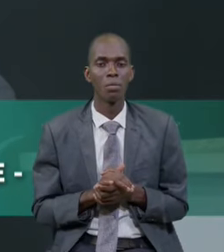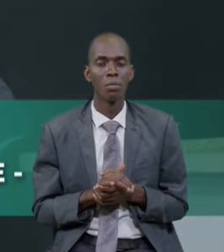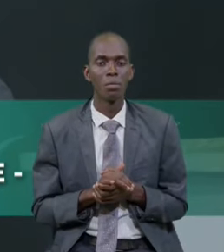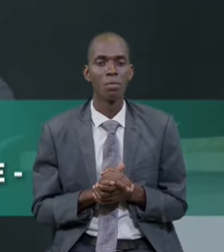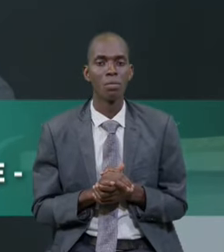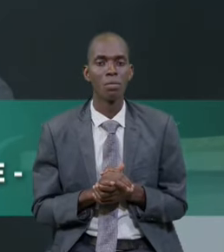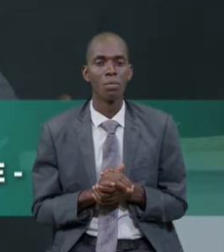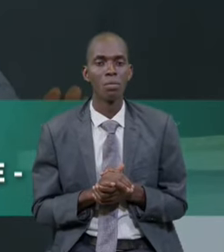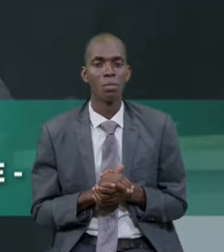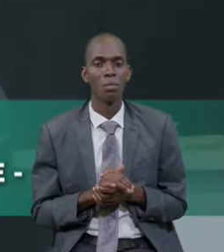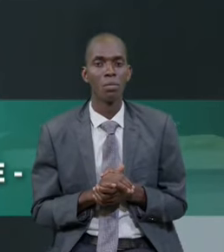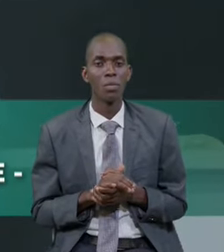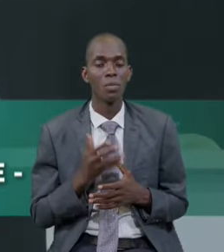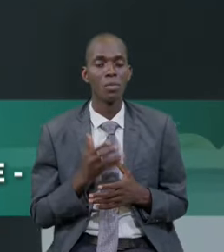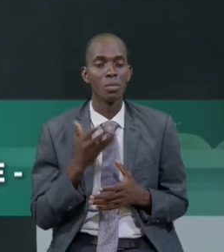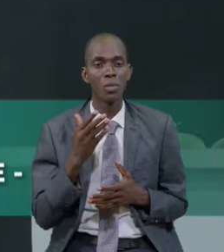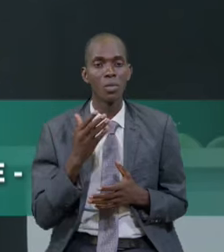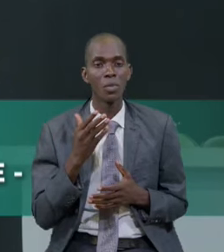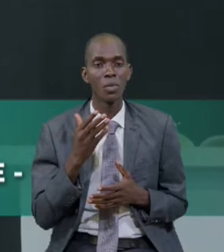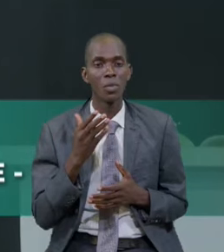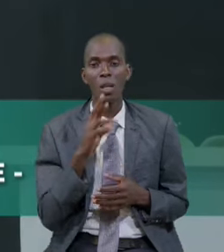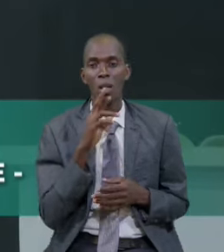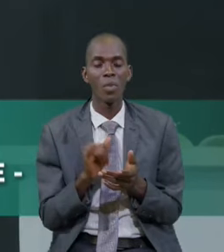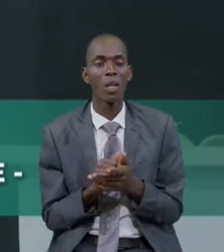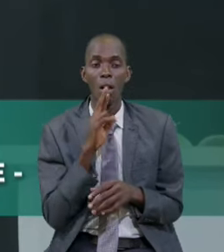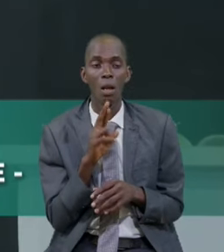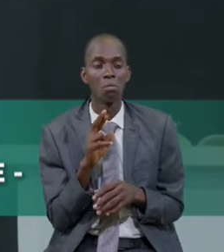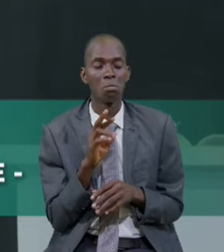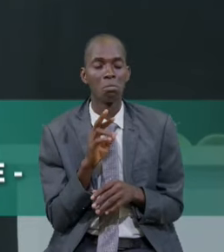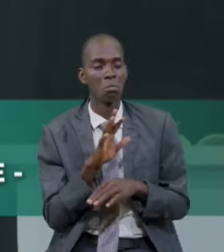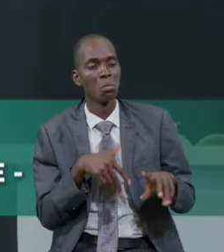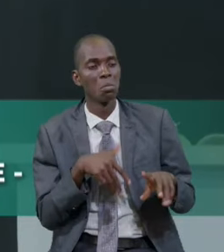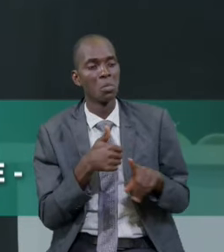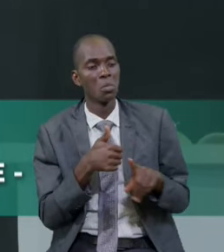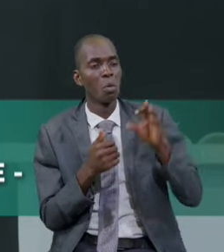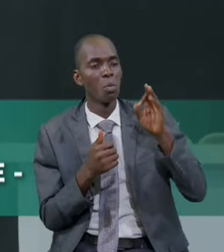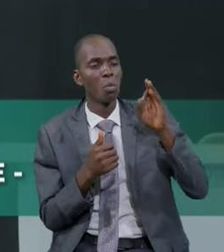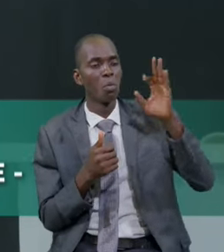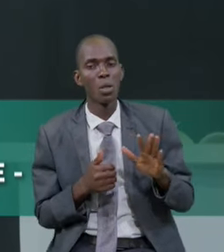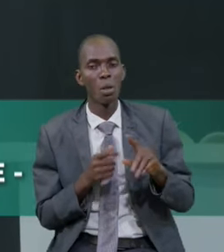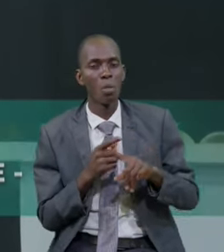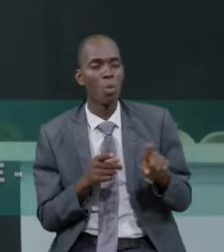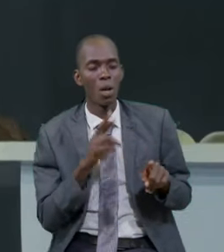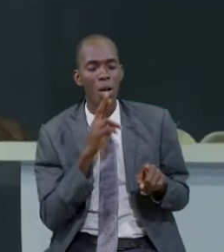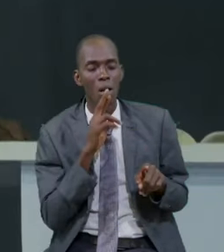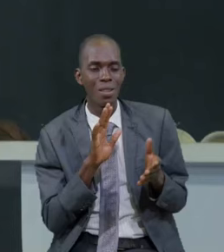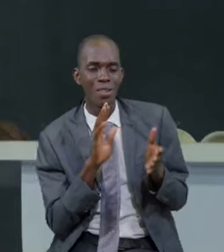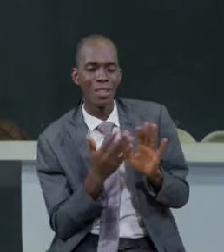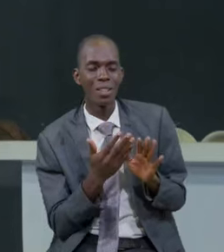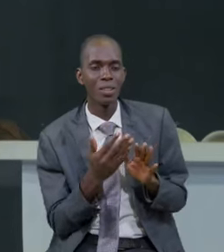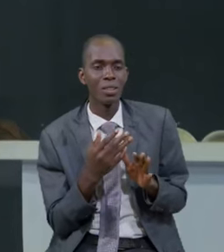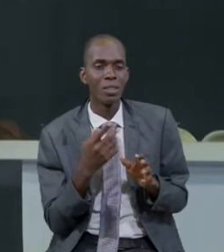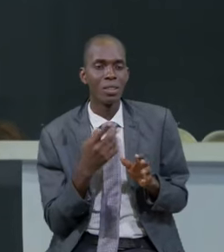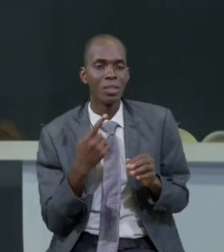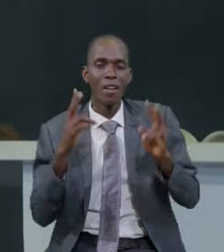Il y a certaines personnes qu'on appelle pasteurs, mais qui sont comme des